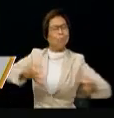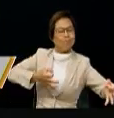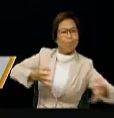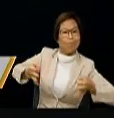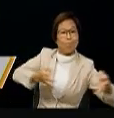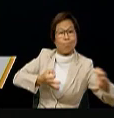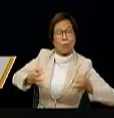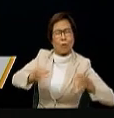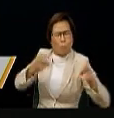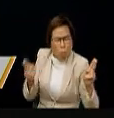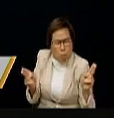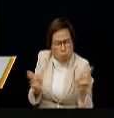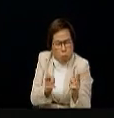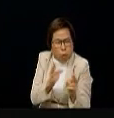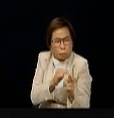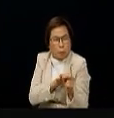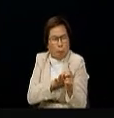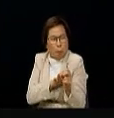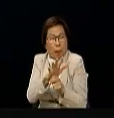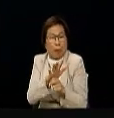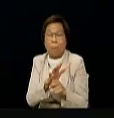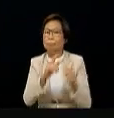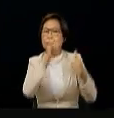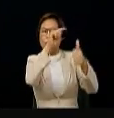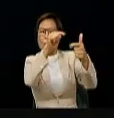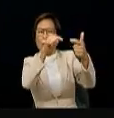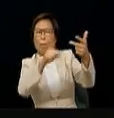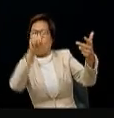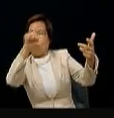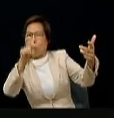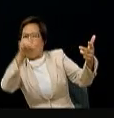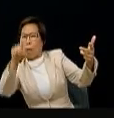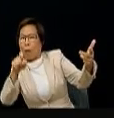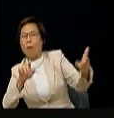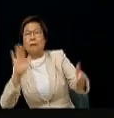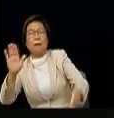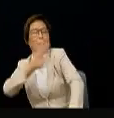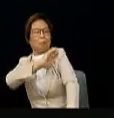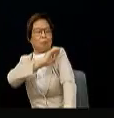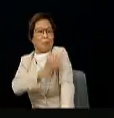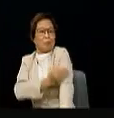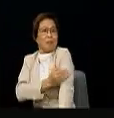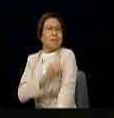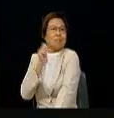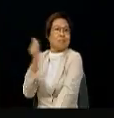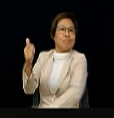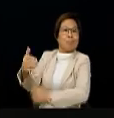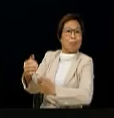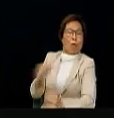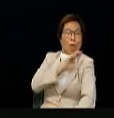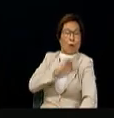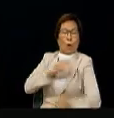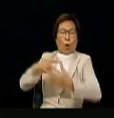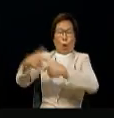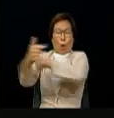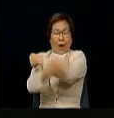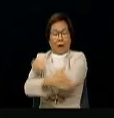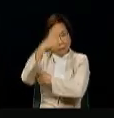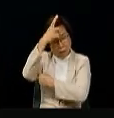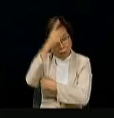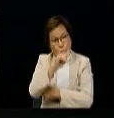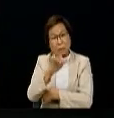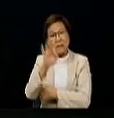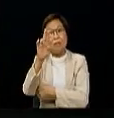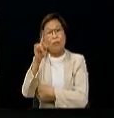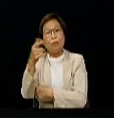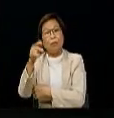penjelasan secara ringkas dan padat mengenai beberapa persoalan yang berada di bawah bidang kuasa Kementerian menteri luar negeri dan Saifuddin